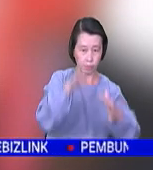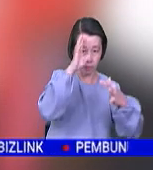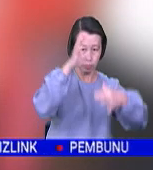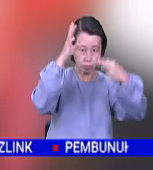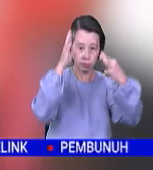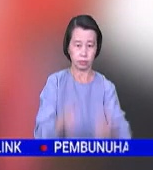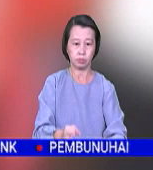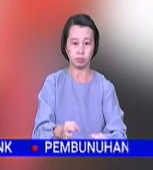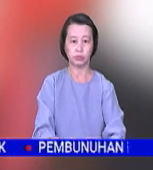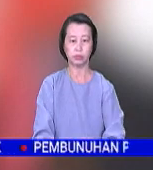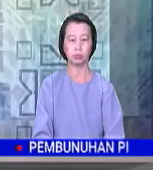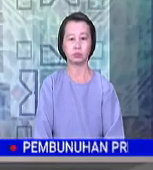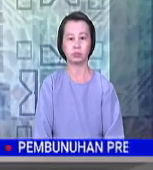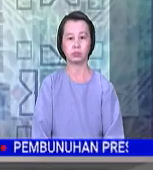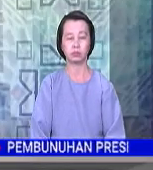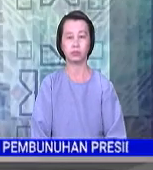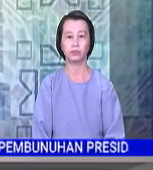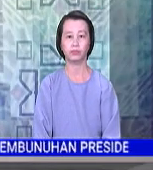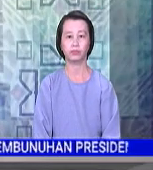keputusan.